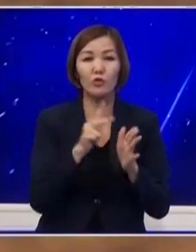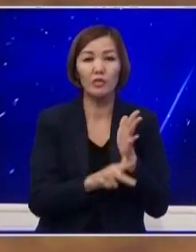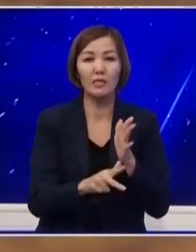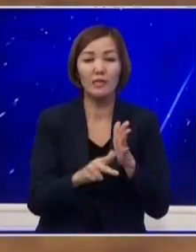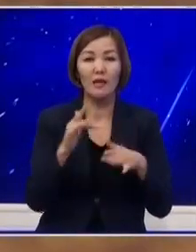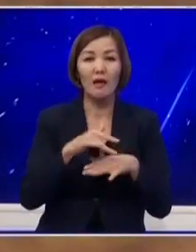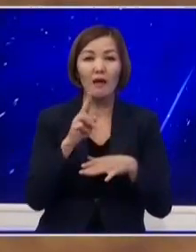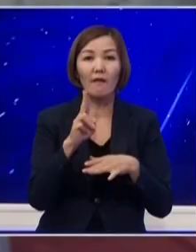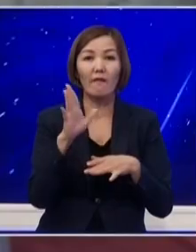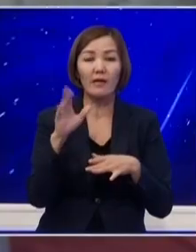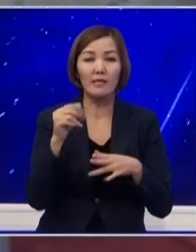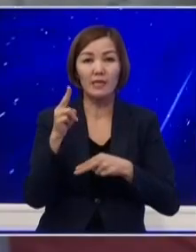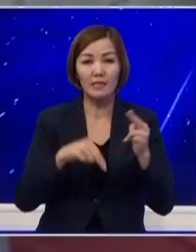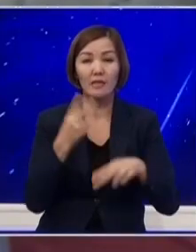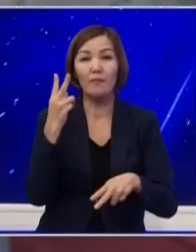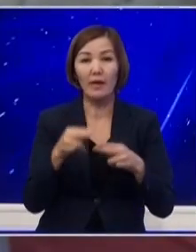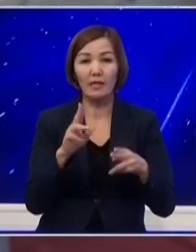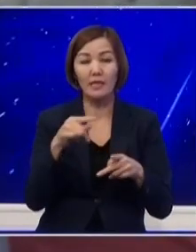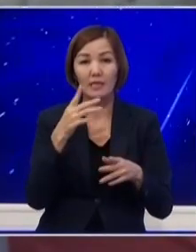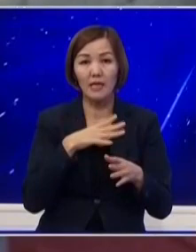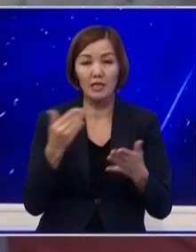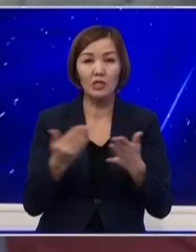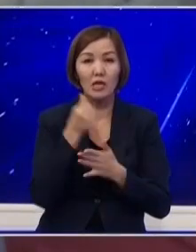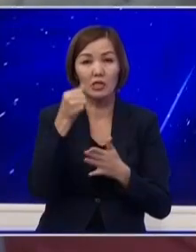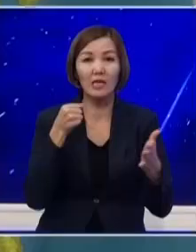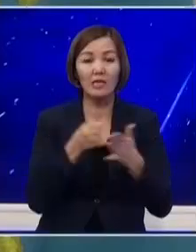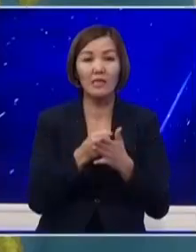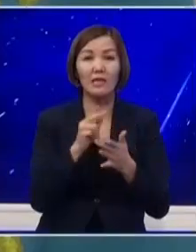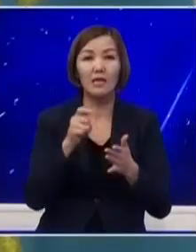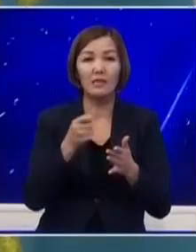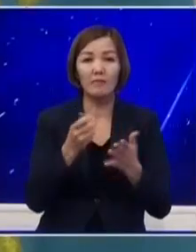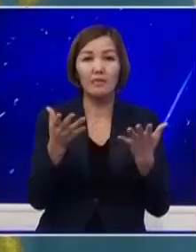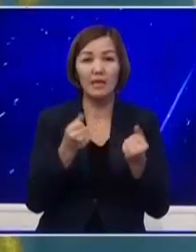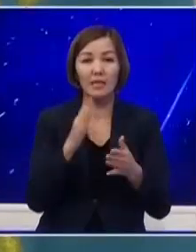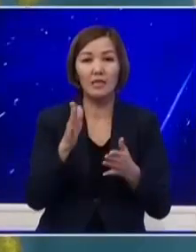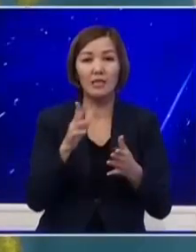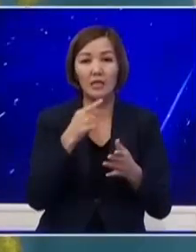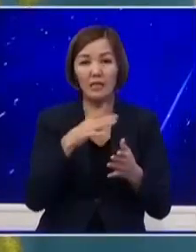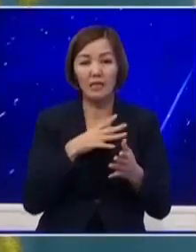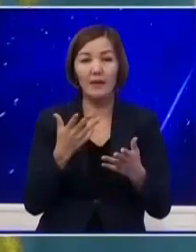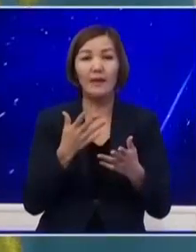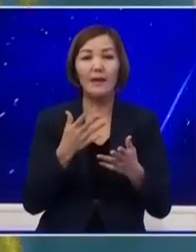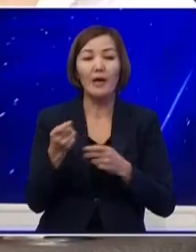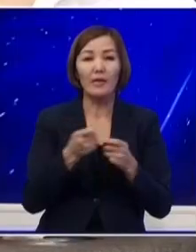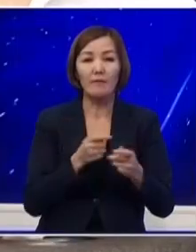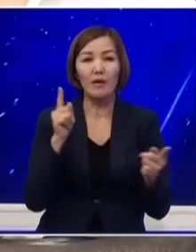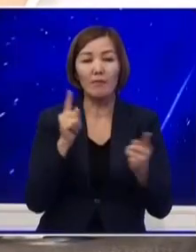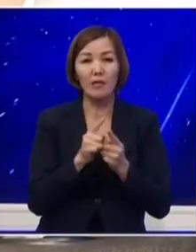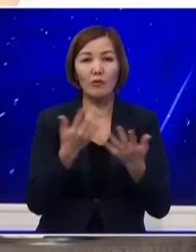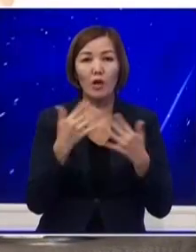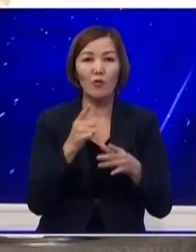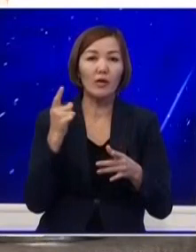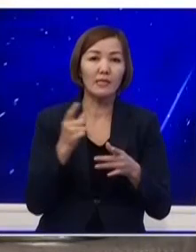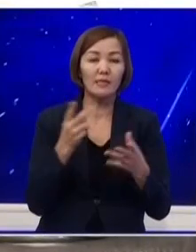орталығында 180 пәтердің құрылысы аяқталғанын айтты. Жаңа жылға дейін пәтердің кілті табыстайтынын жеткізді. Сонымен қатар әкім